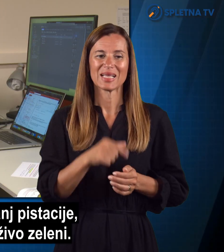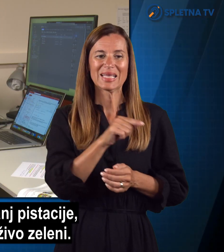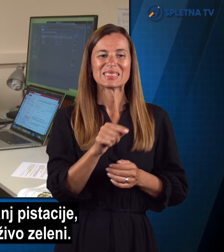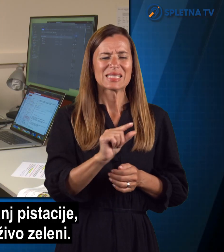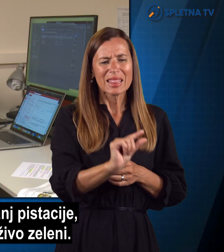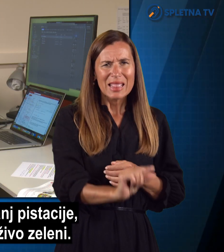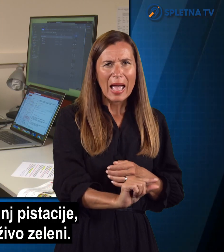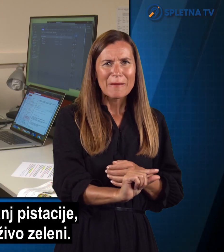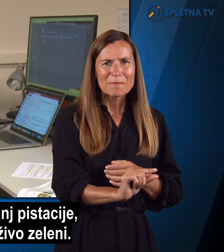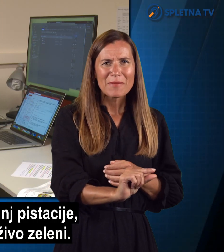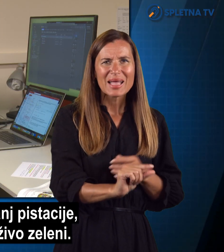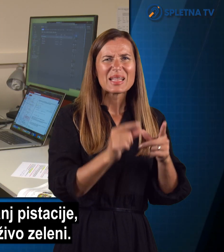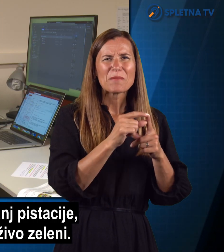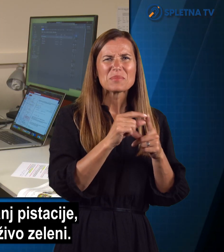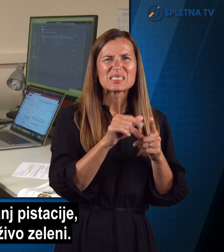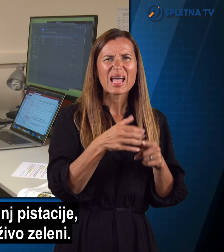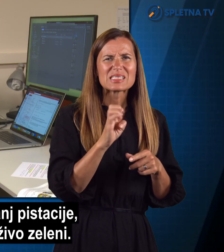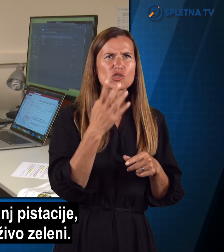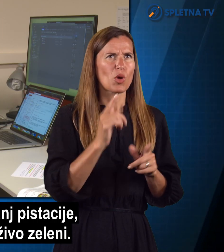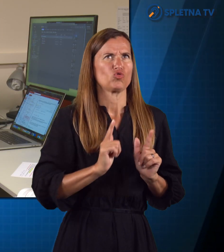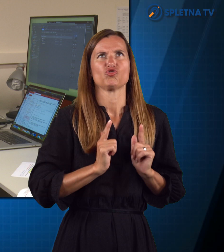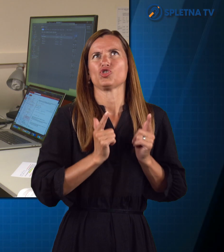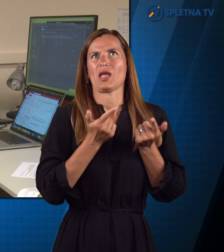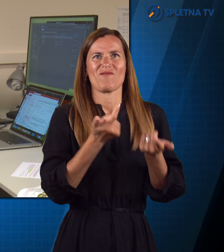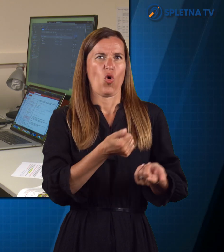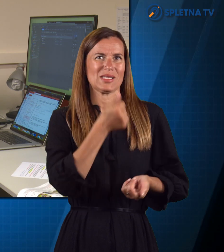Tisti z najmanj pistacije so bili živo zeleni,